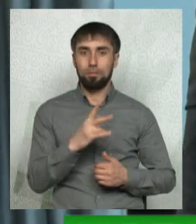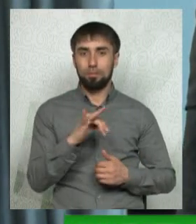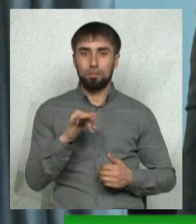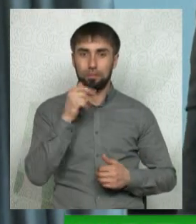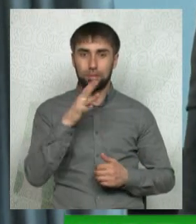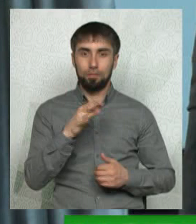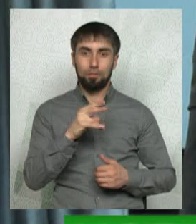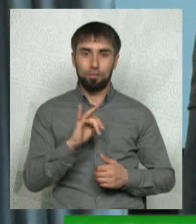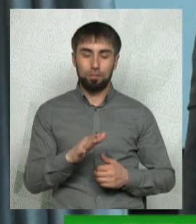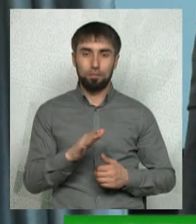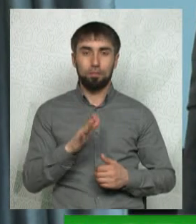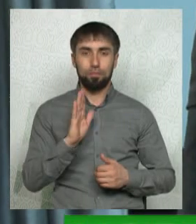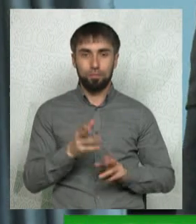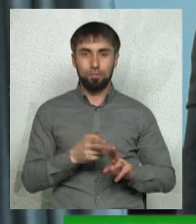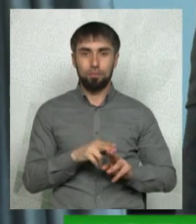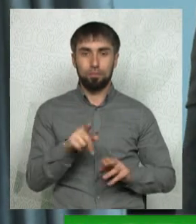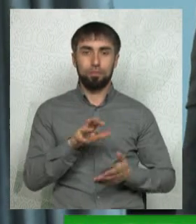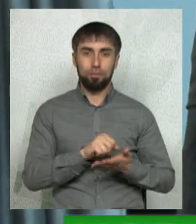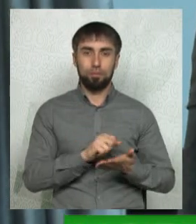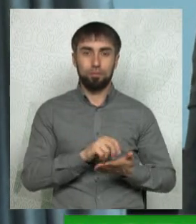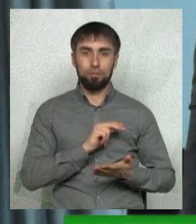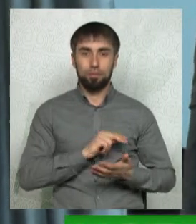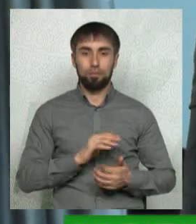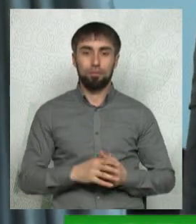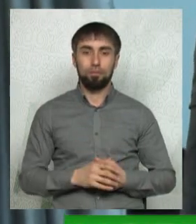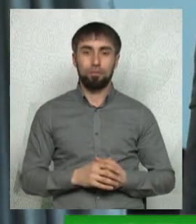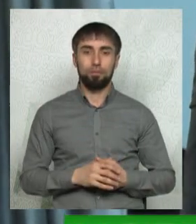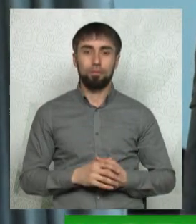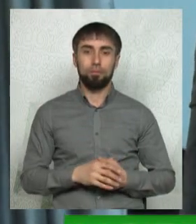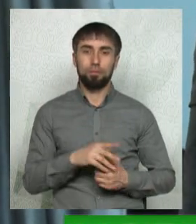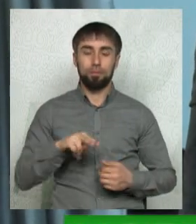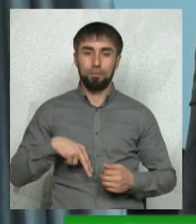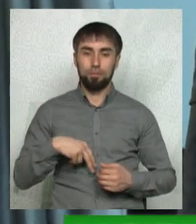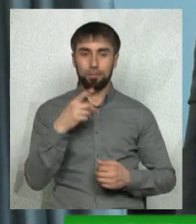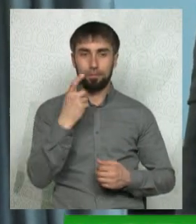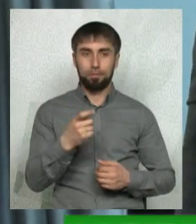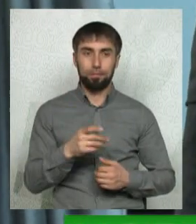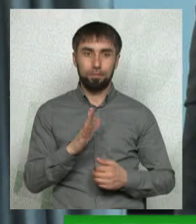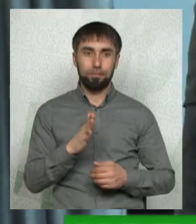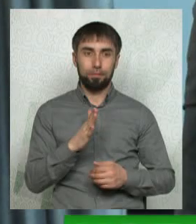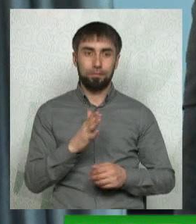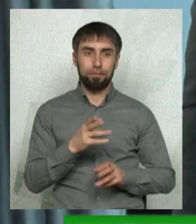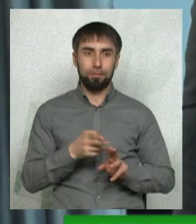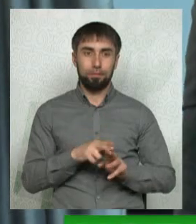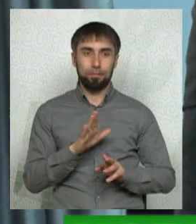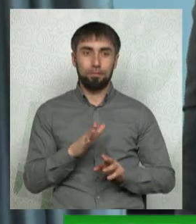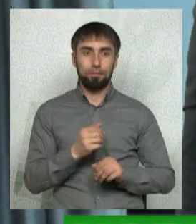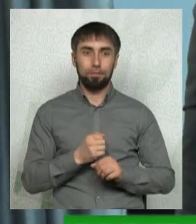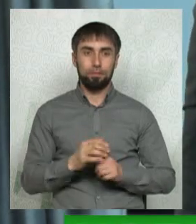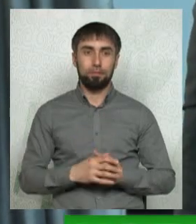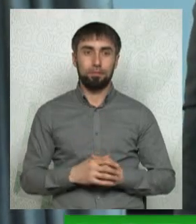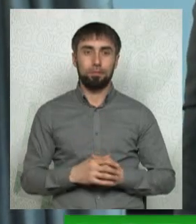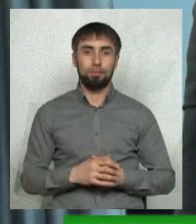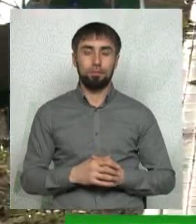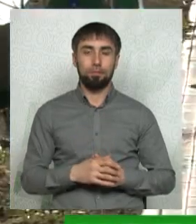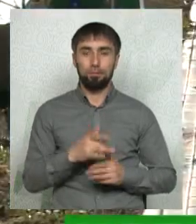Никогда они будут складчиной заниматься. Директор скажет, давайте сбросимся. Вот, это позор,